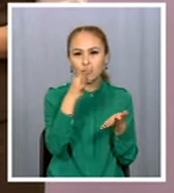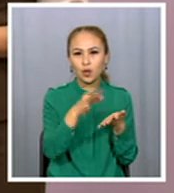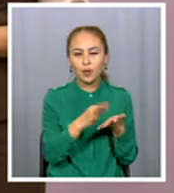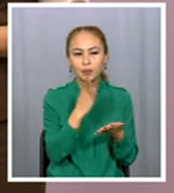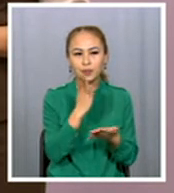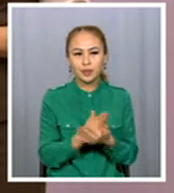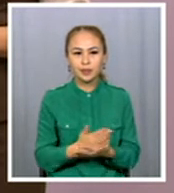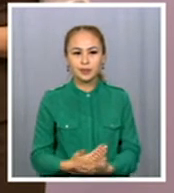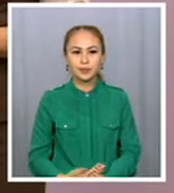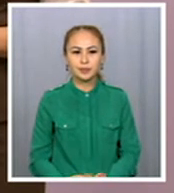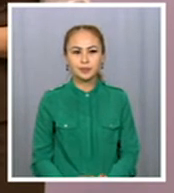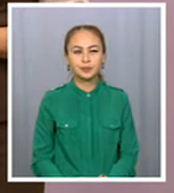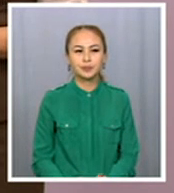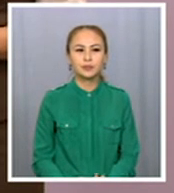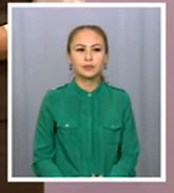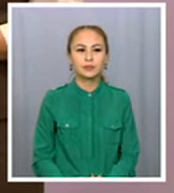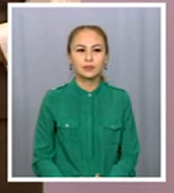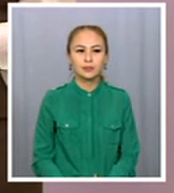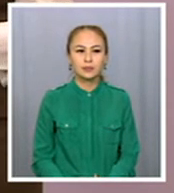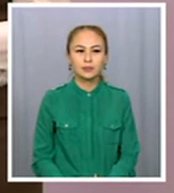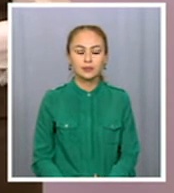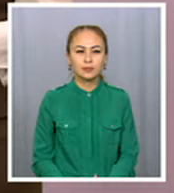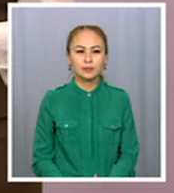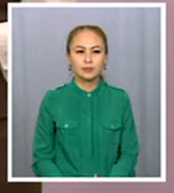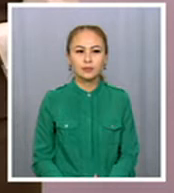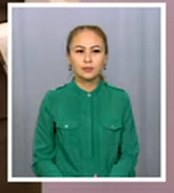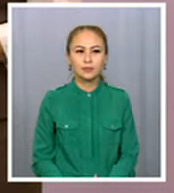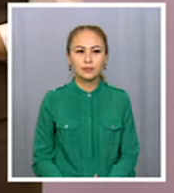сұрақтарға жауап береді.